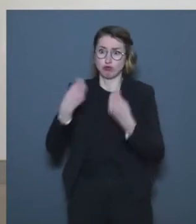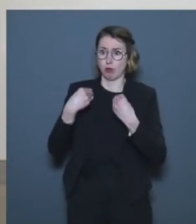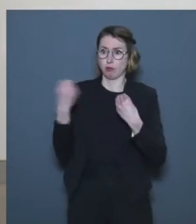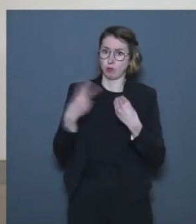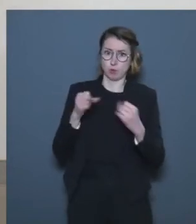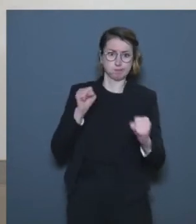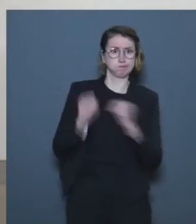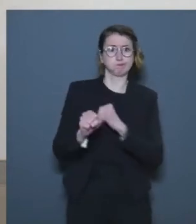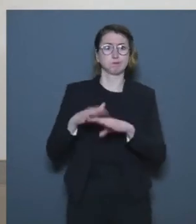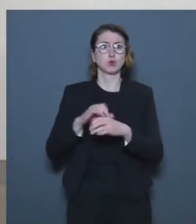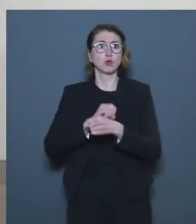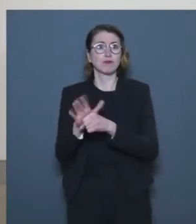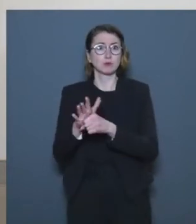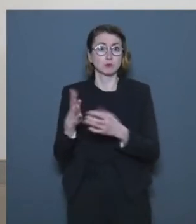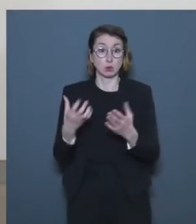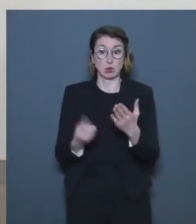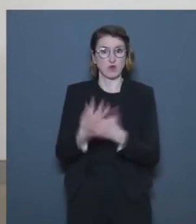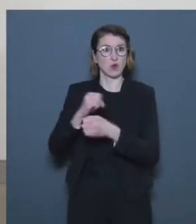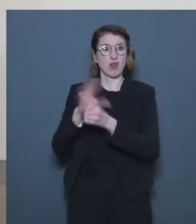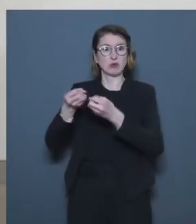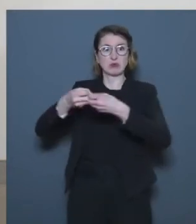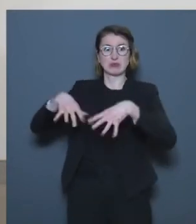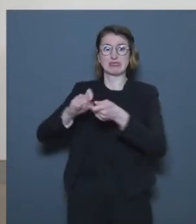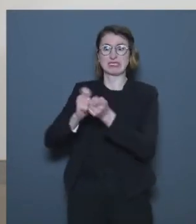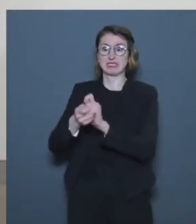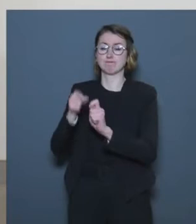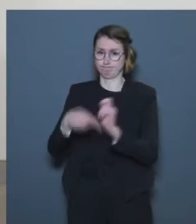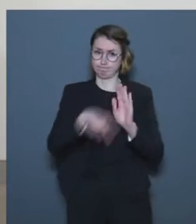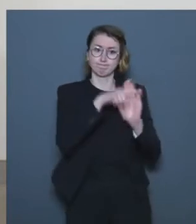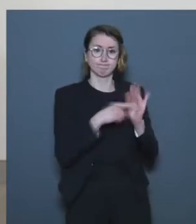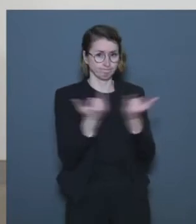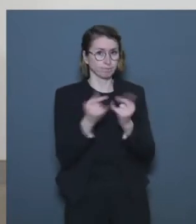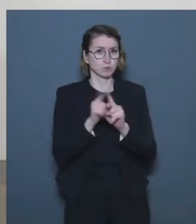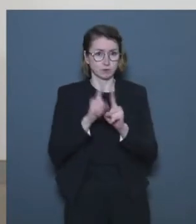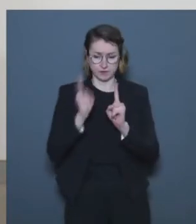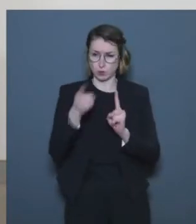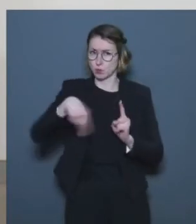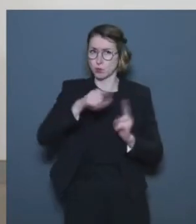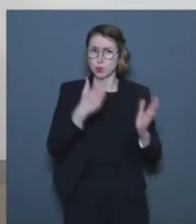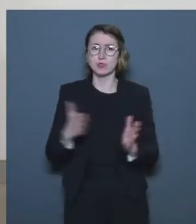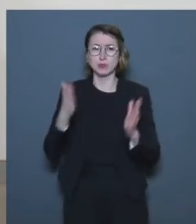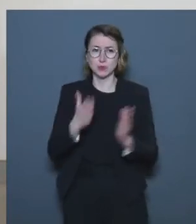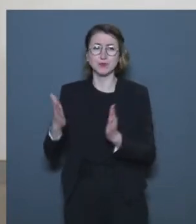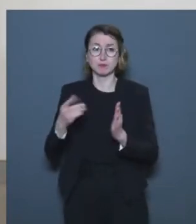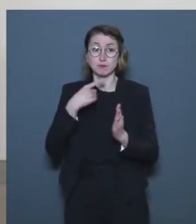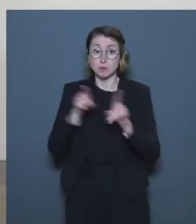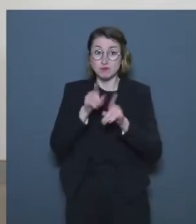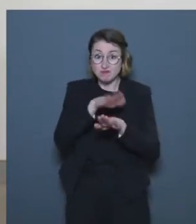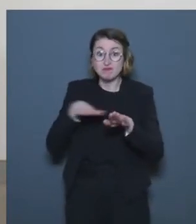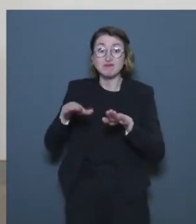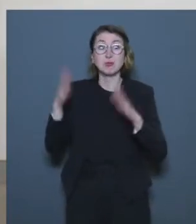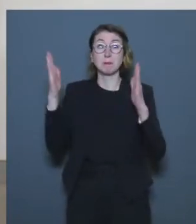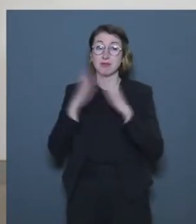nouvelles variantes. Plus que jamais, c'est important de continuer à travailler de la maison pour se protéger soi-même, mais aussi